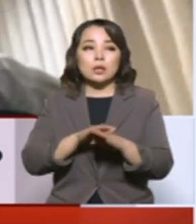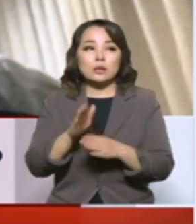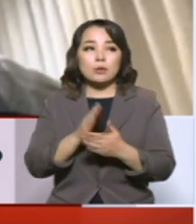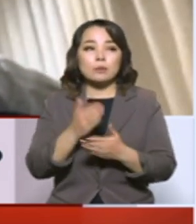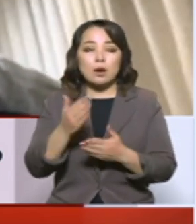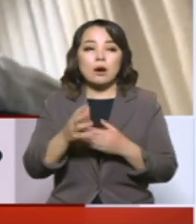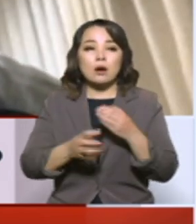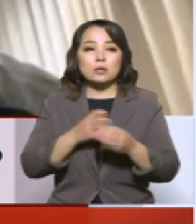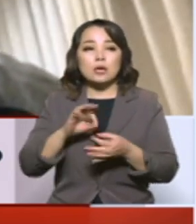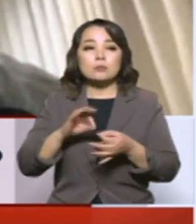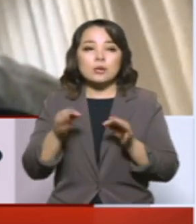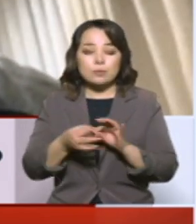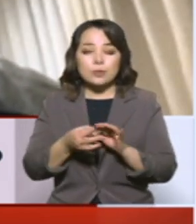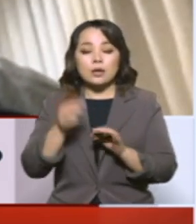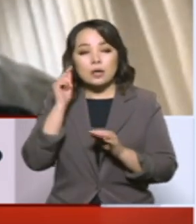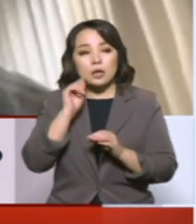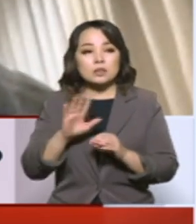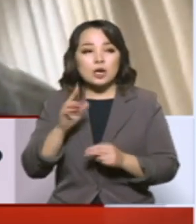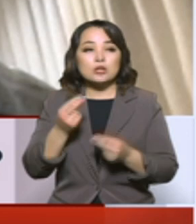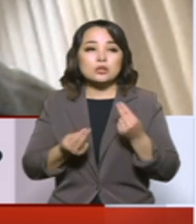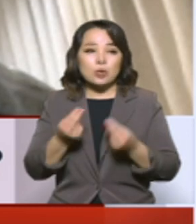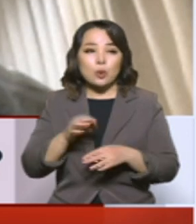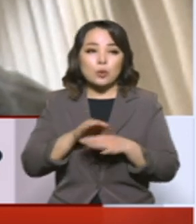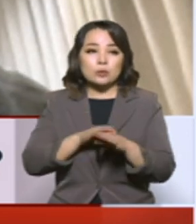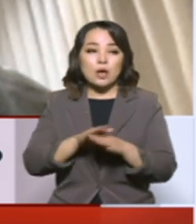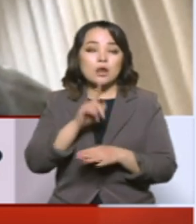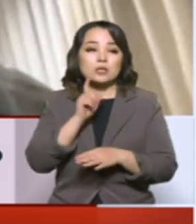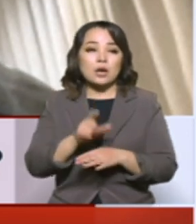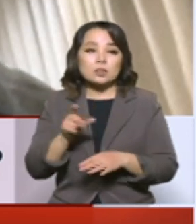де жаңағы әлем чемпионаты мен Азия чемпионаты бар. Қазір мына